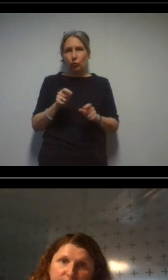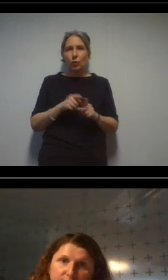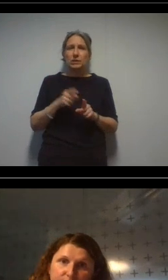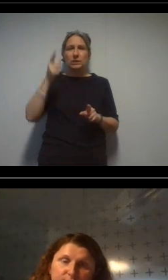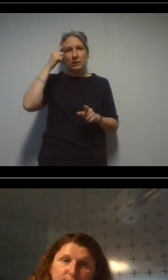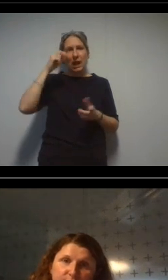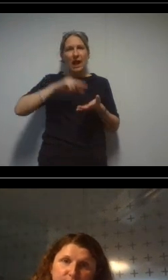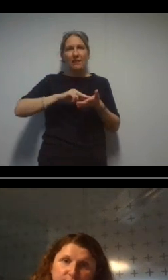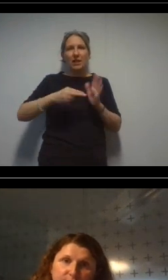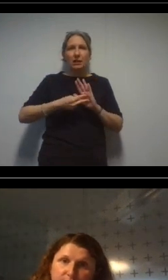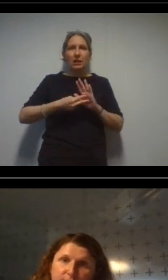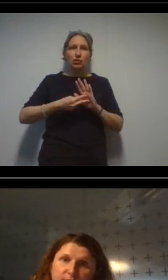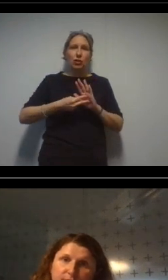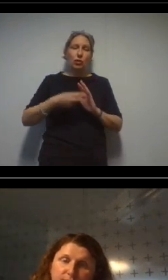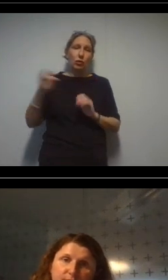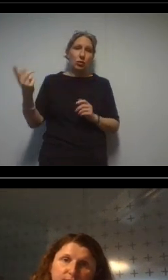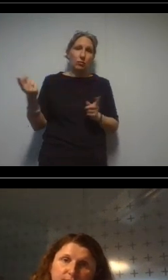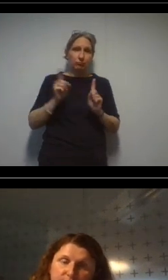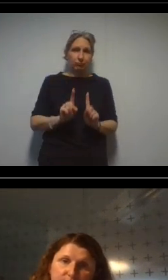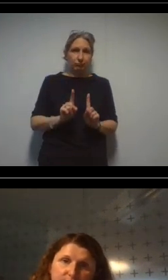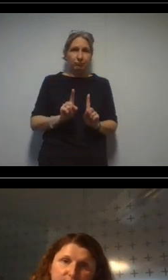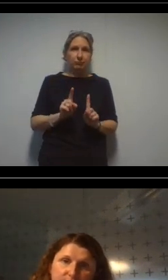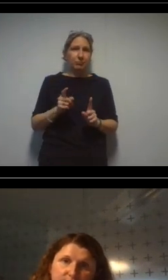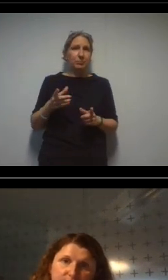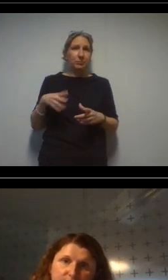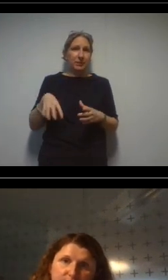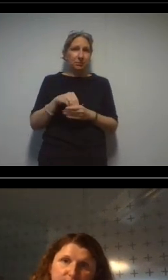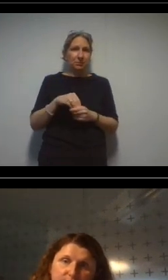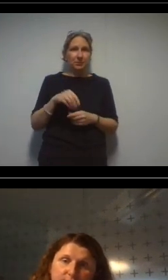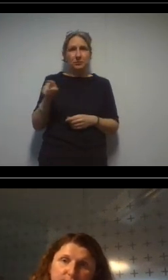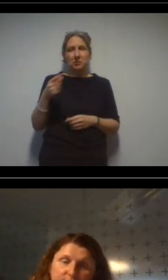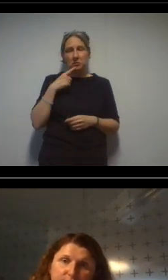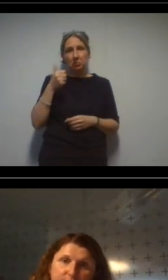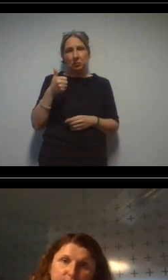avait participé. Alors, ça s'était extrêmement bien passé.